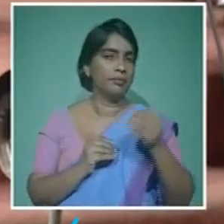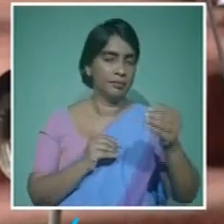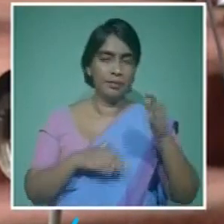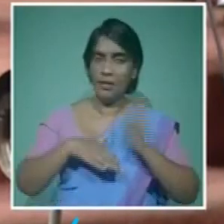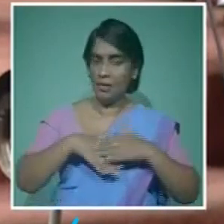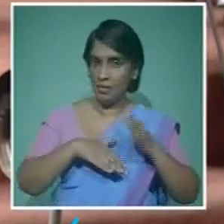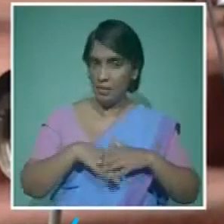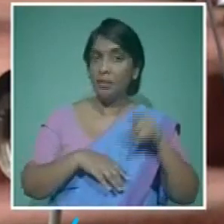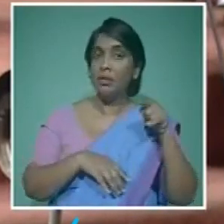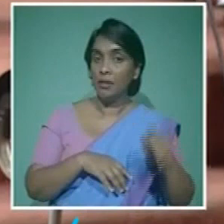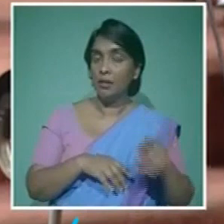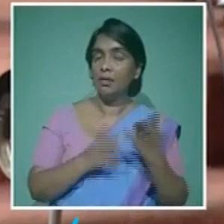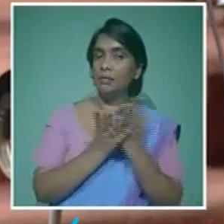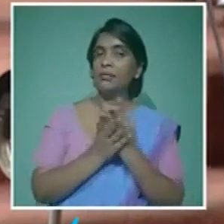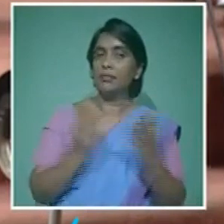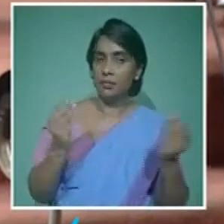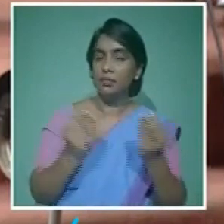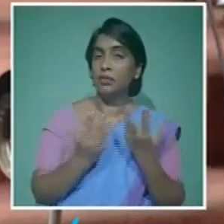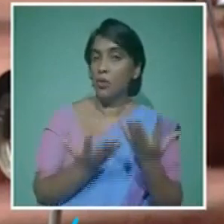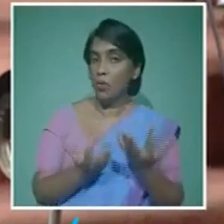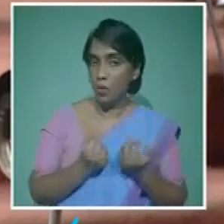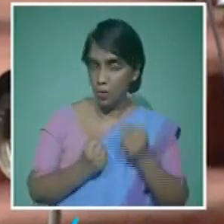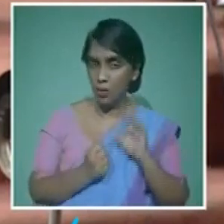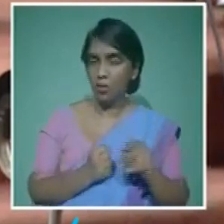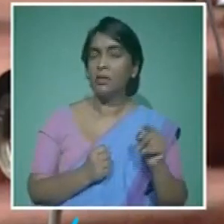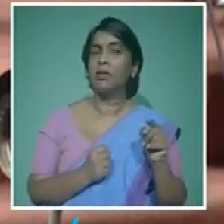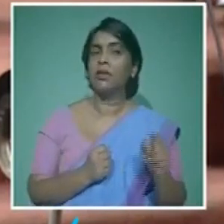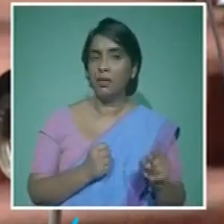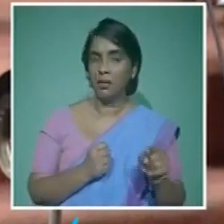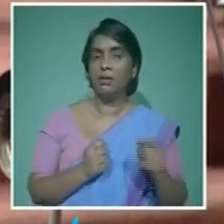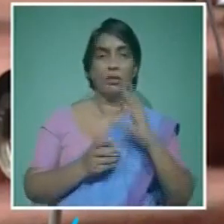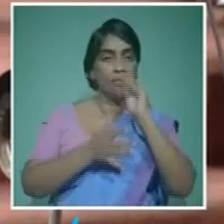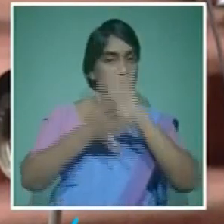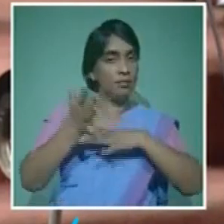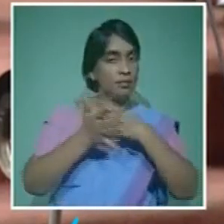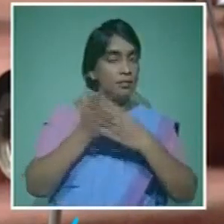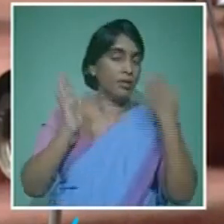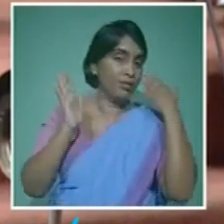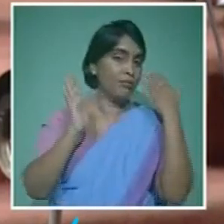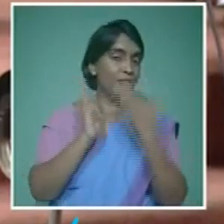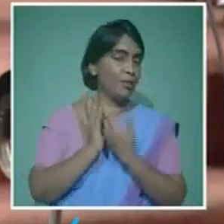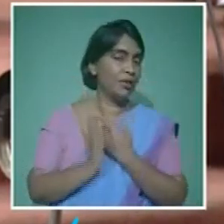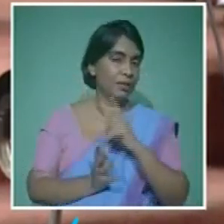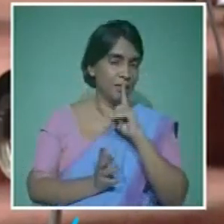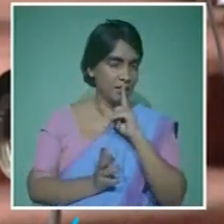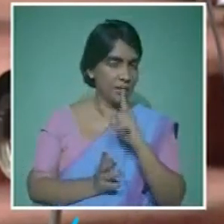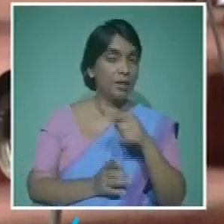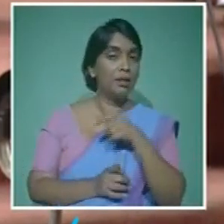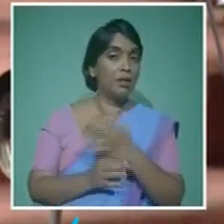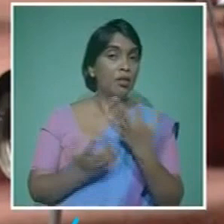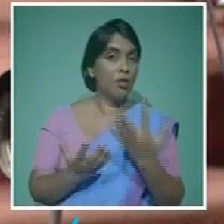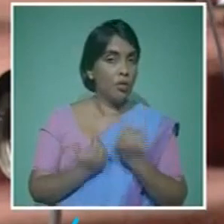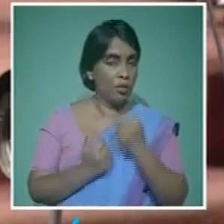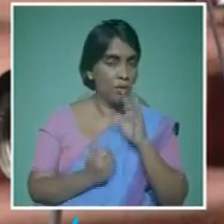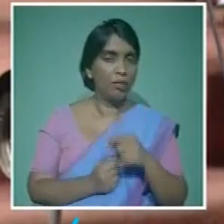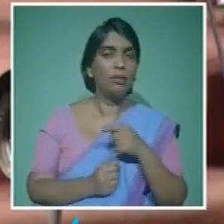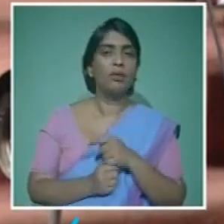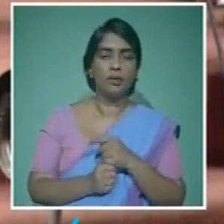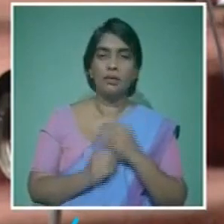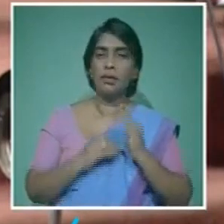அவர்களை மீட்டெடுப்பதற்கான முக்கியமான இந்த வரவு செலவு திட்டத்தை பொறுத்தமட்டில் படிப்படியாக அதற்கான நடவடிக்கை எடுப்பதாக